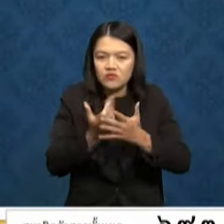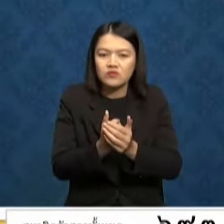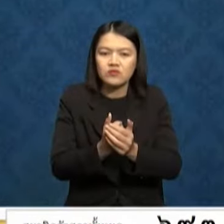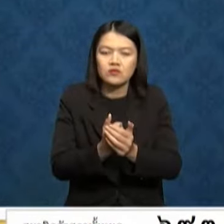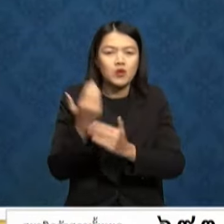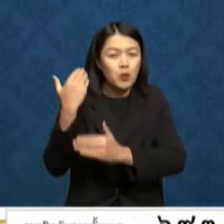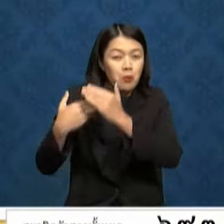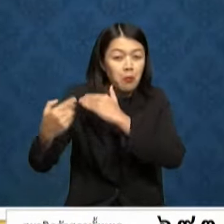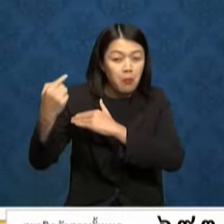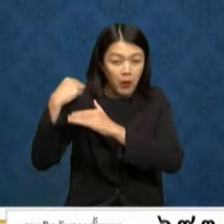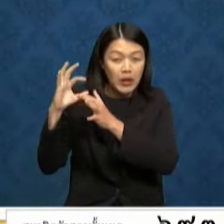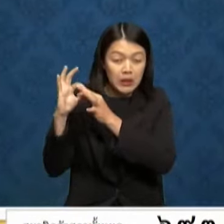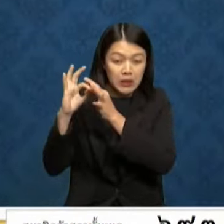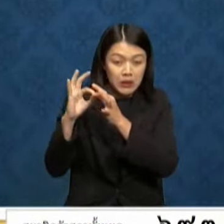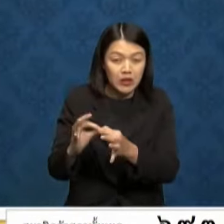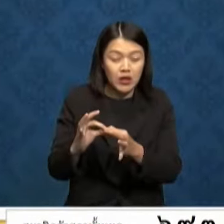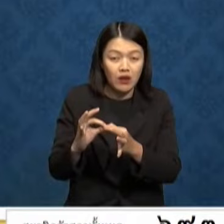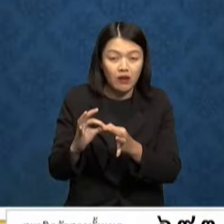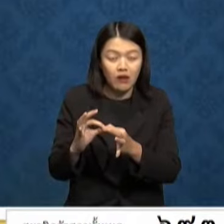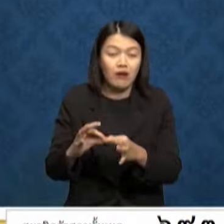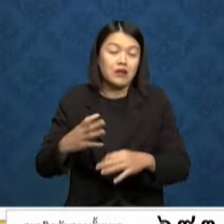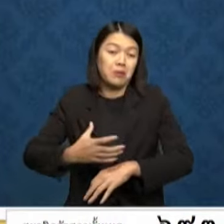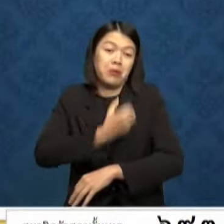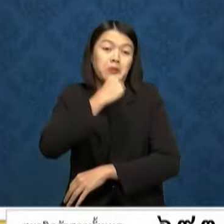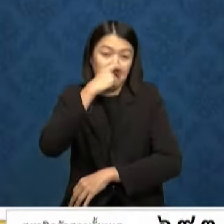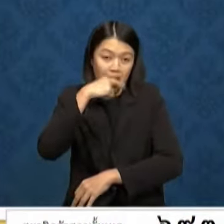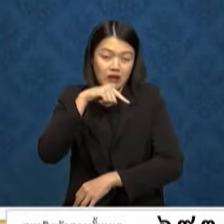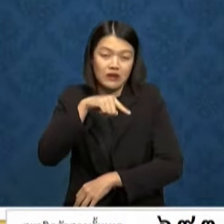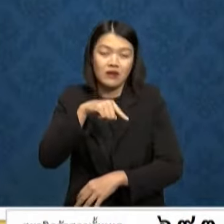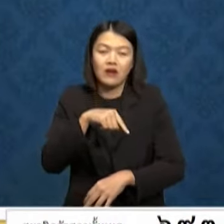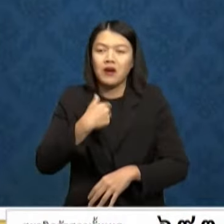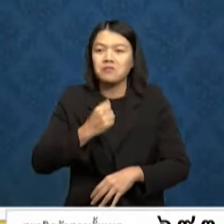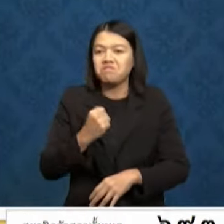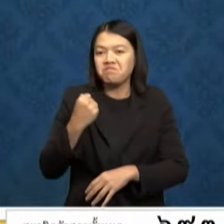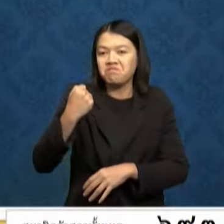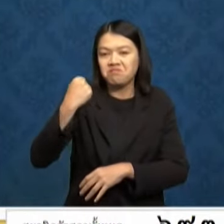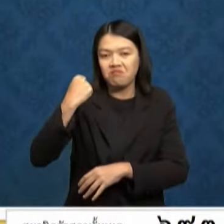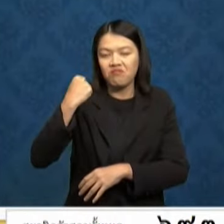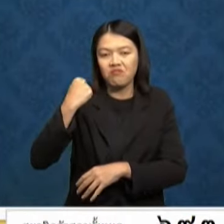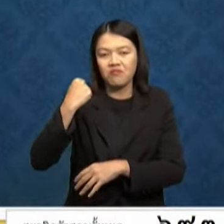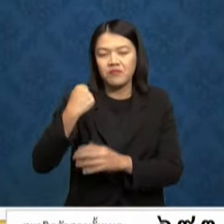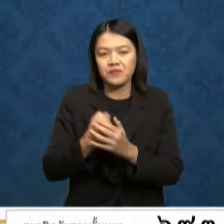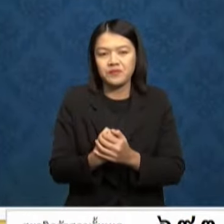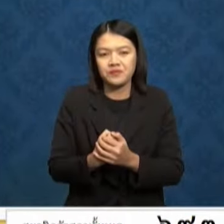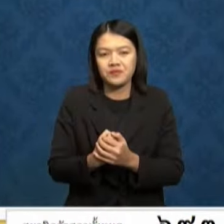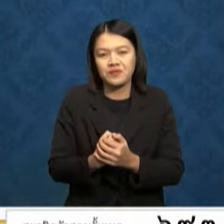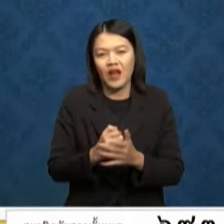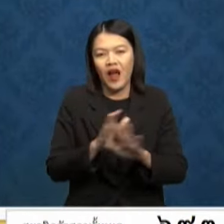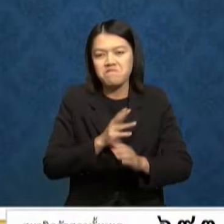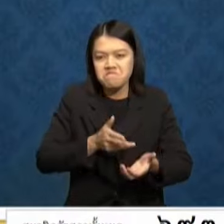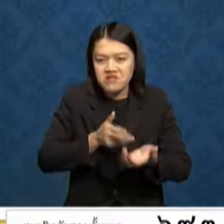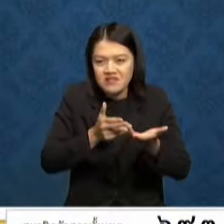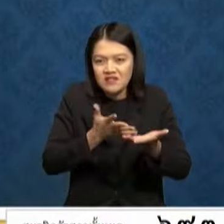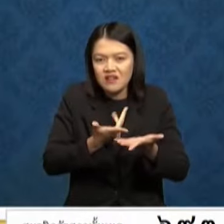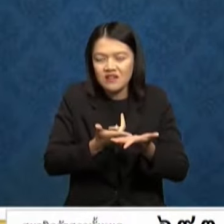ทางประวัติศาสตร์ที่เป็นผลพวงจากพรรคคอมมิวนิสต์แห่งประเทศไทยที่มีจุดยืนว่าอำนาจรัฐต้องมาจากปลายกกระบอกปืนมา